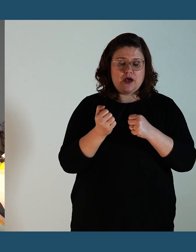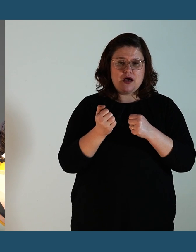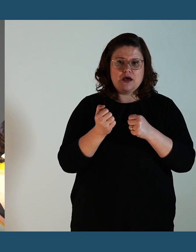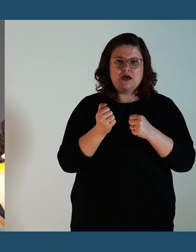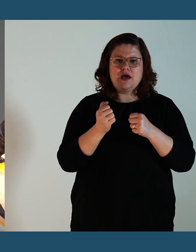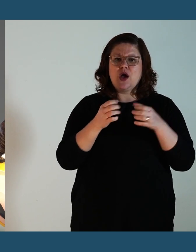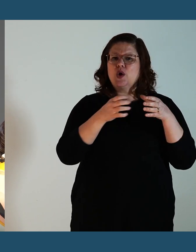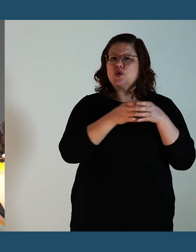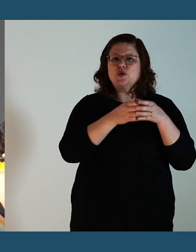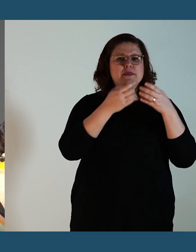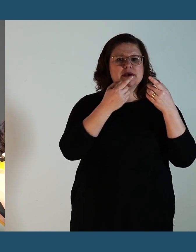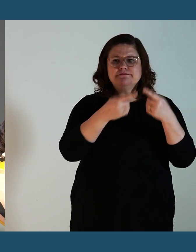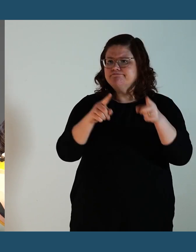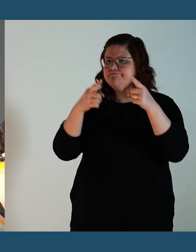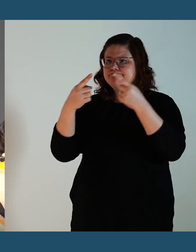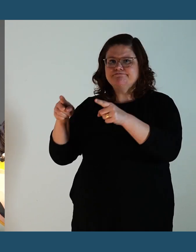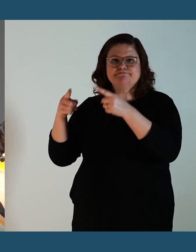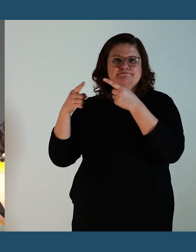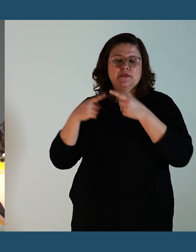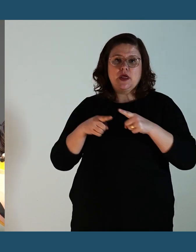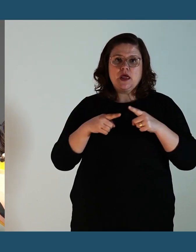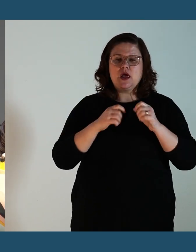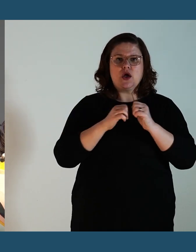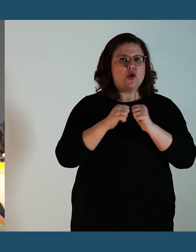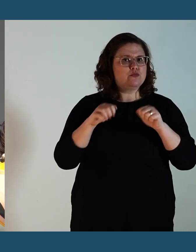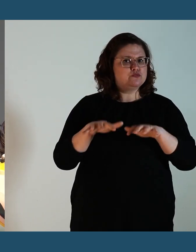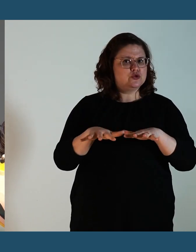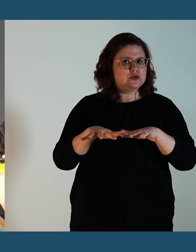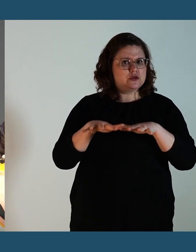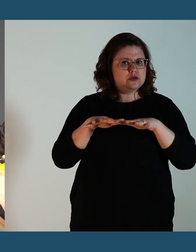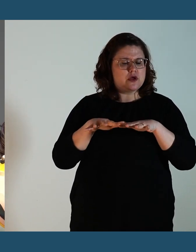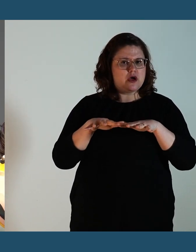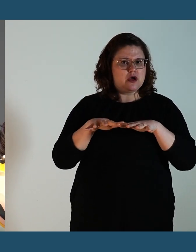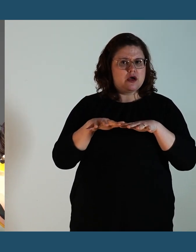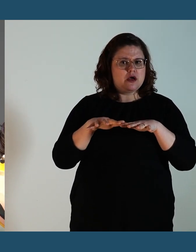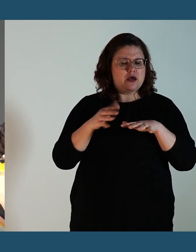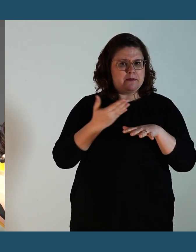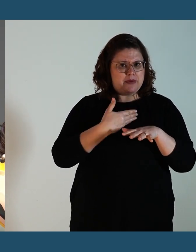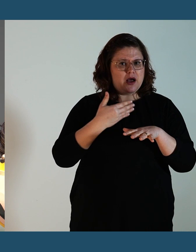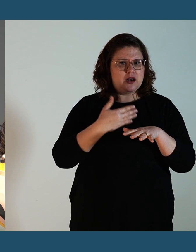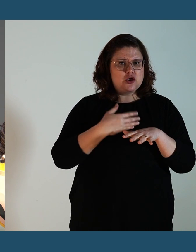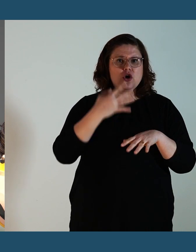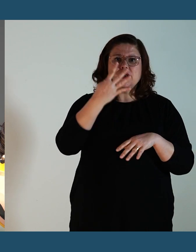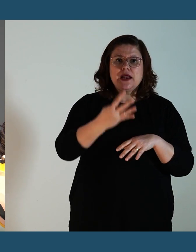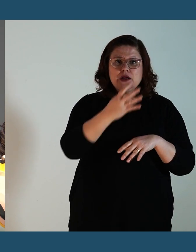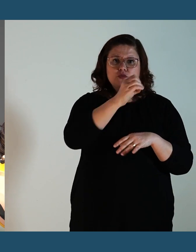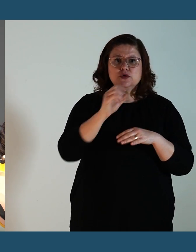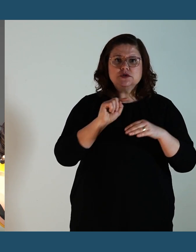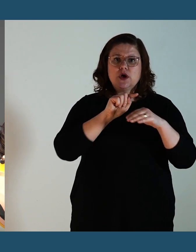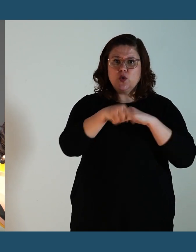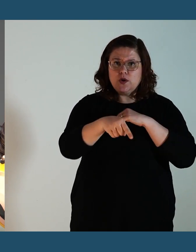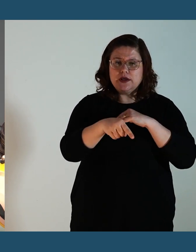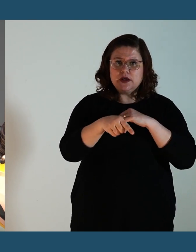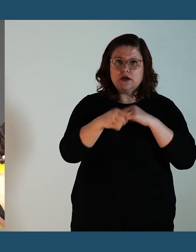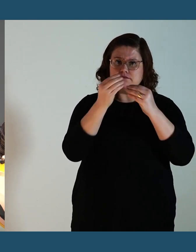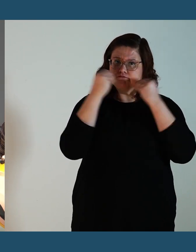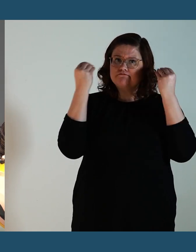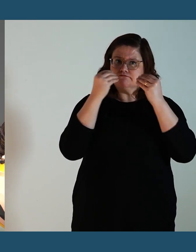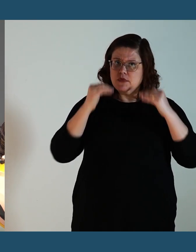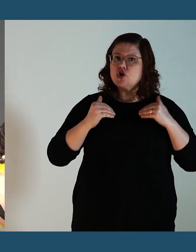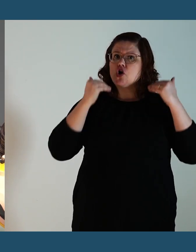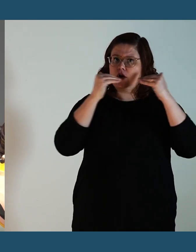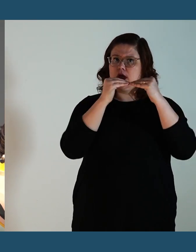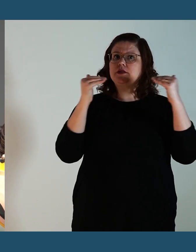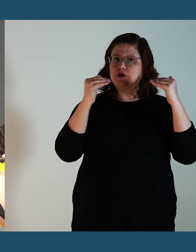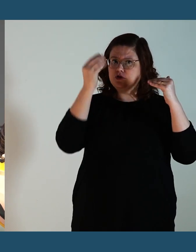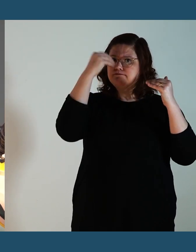erilaisia ryhmiä, yhtä paljon erilaisia. Mutta että mun mielestä hämmästyttävä on tämä luku, että yli 40% on korkeakoulutettuja. Ja